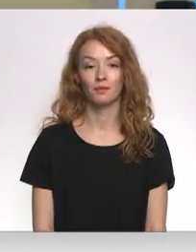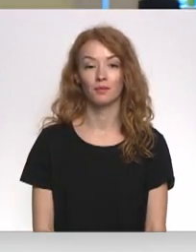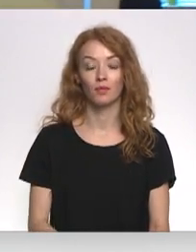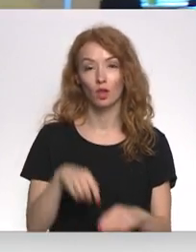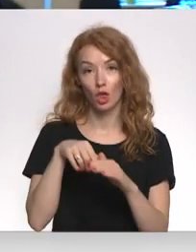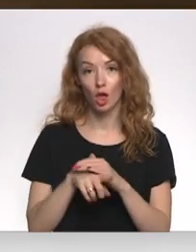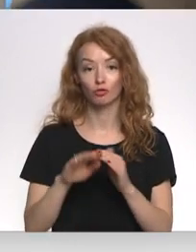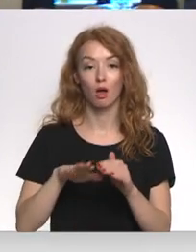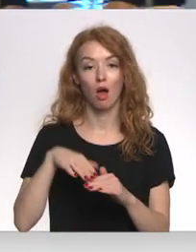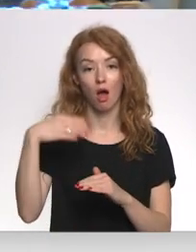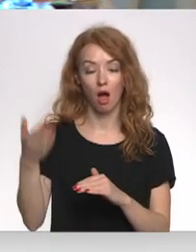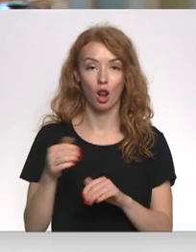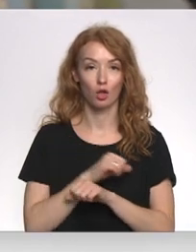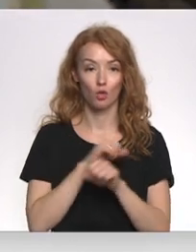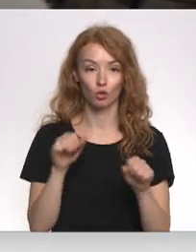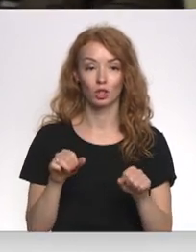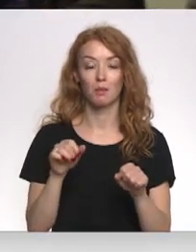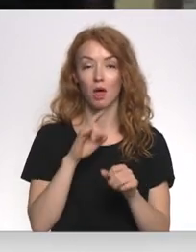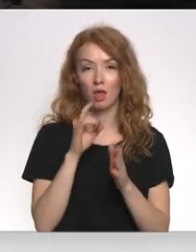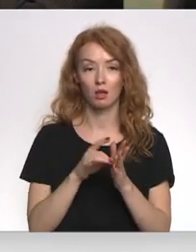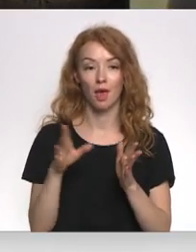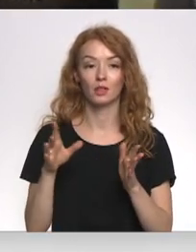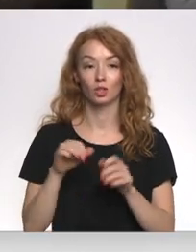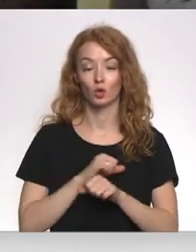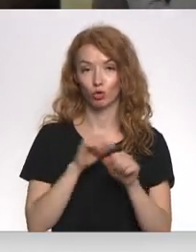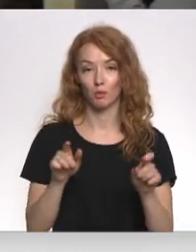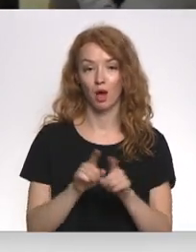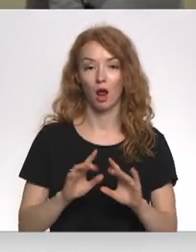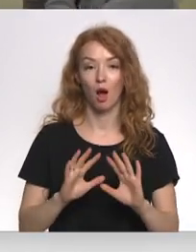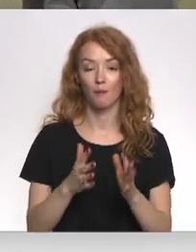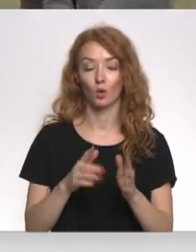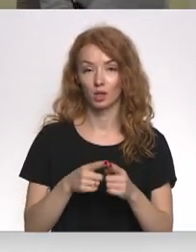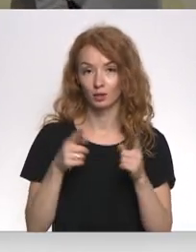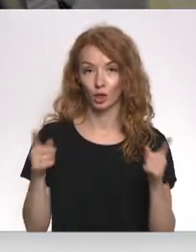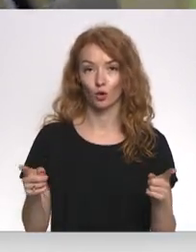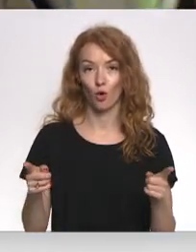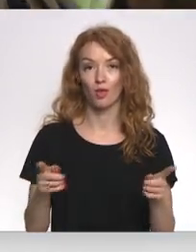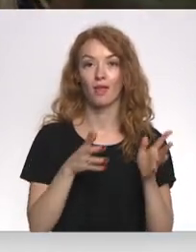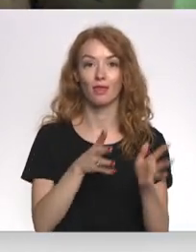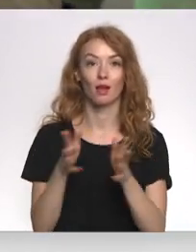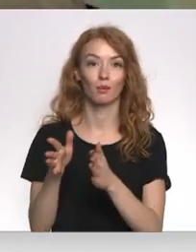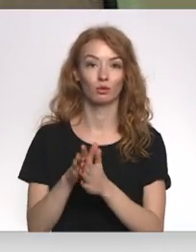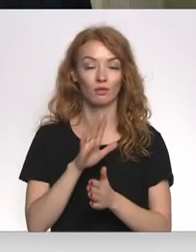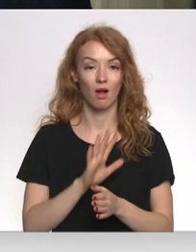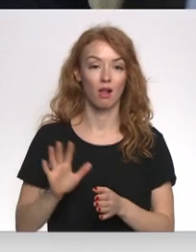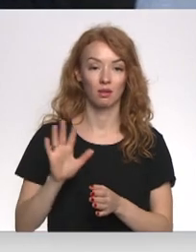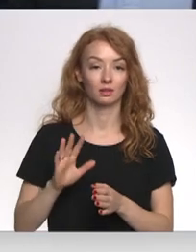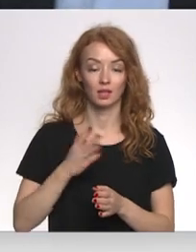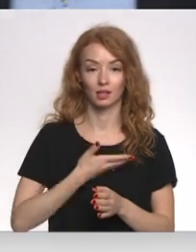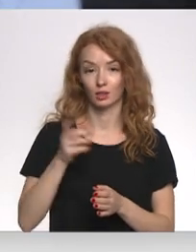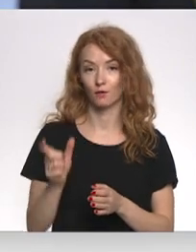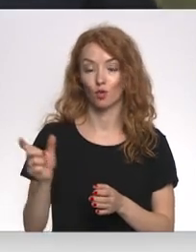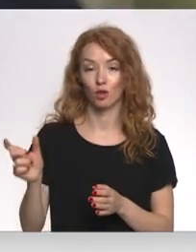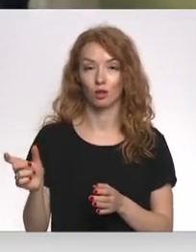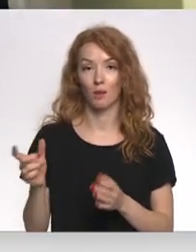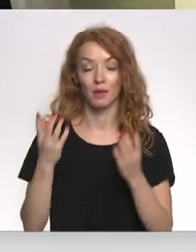Iekšējā ārējā drošība un enerģētiskā drošība, kā arī gaidāma apkuras sezona un tās ietekme uz valsts iedzīvotājiem. Šie Latvijas politiskās